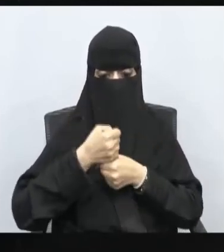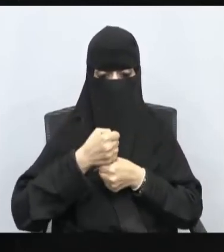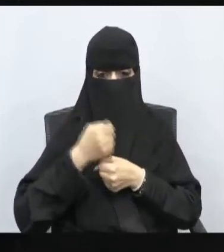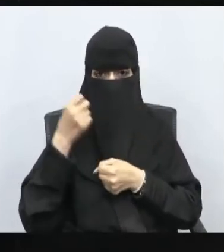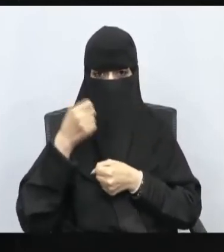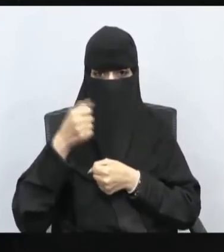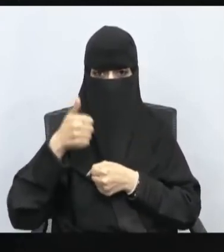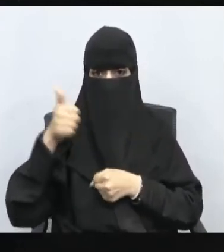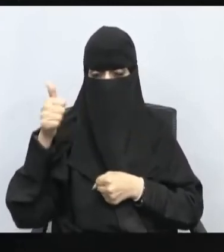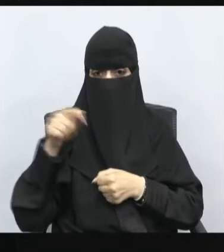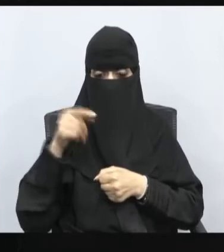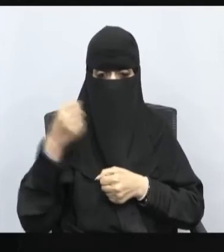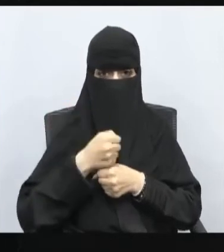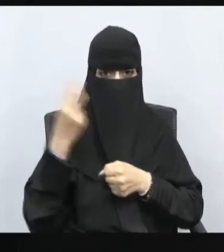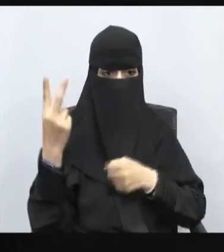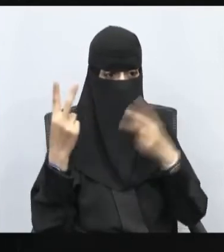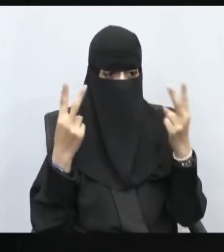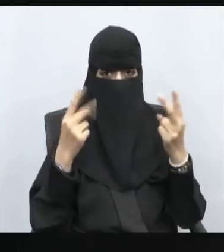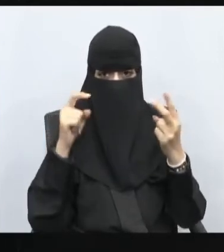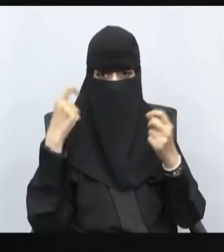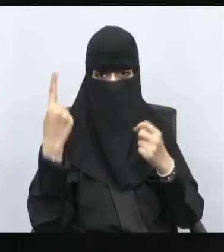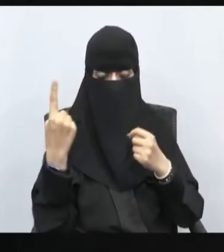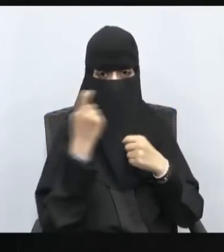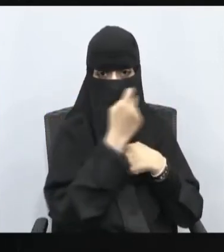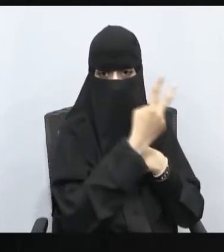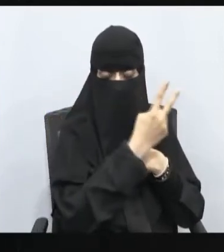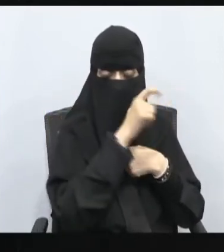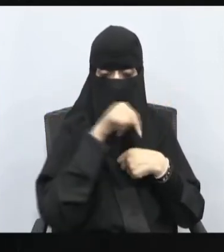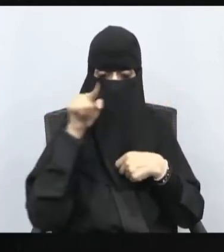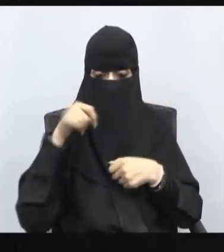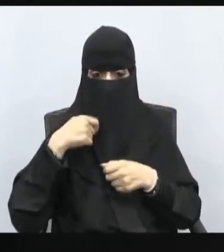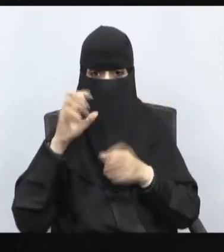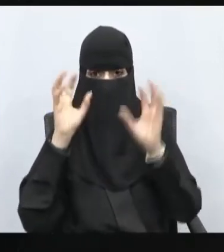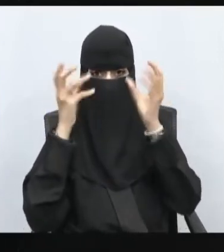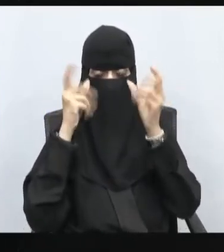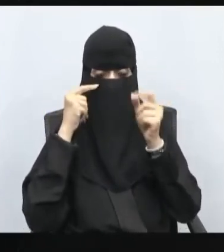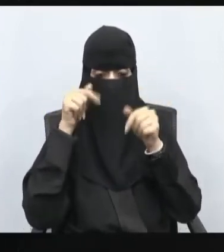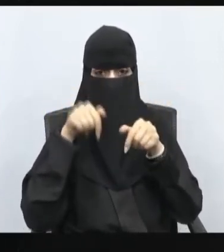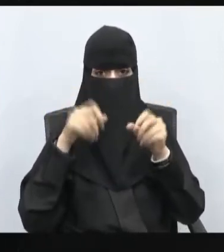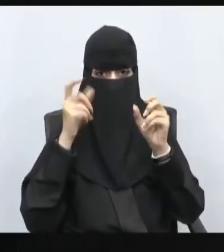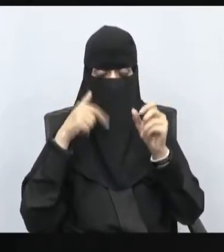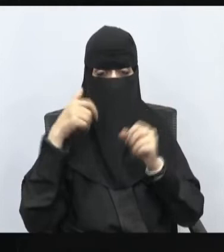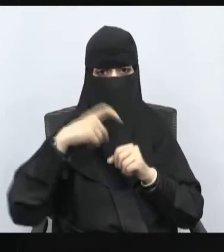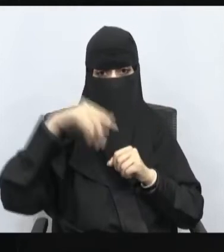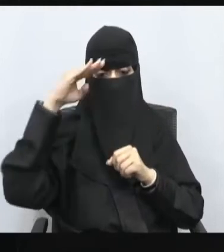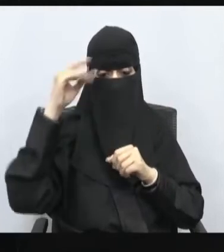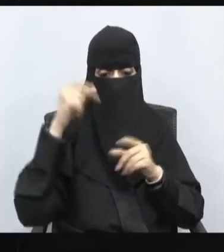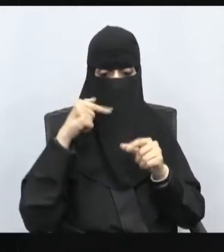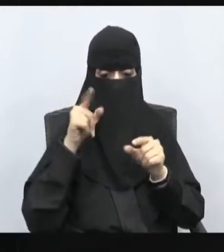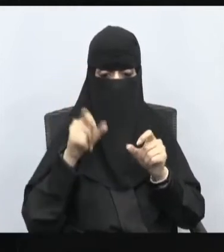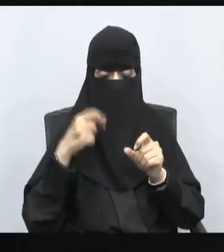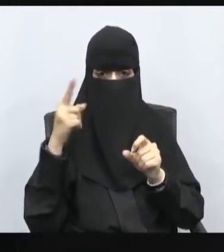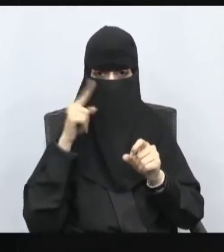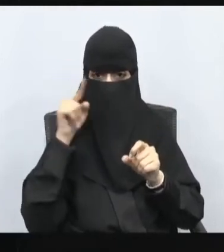شخصان A و B، وهنا سيارة الإسعاف أو كما شاهدنا سيارة الشرطة.